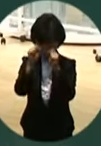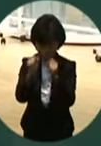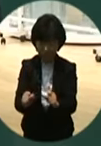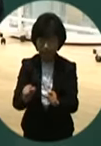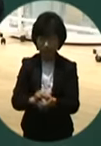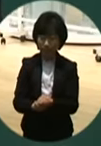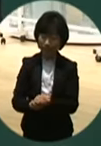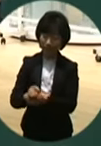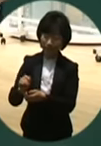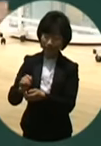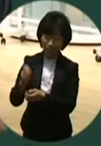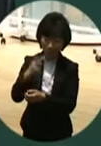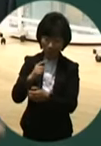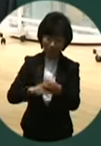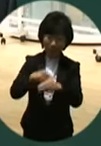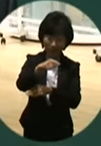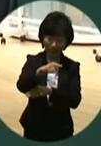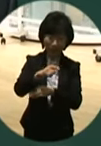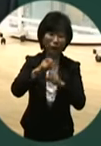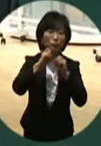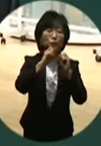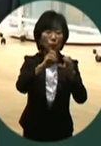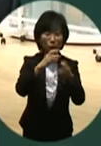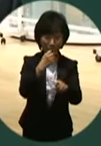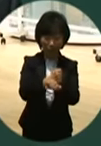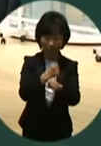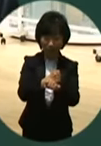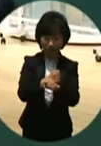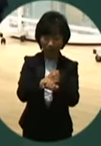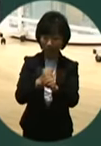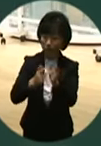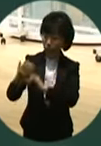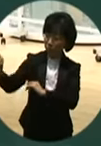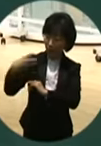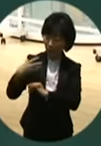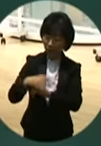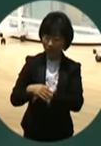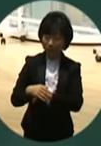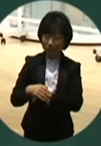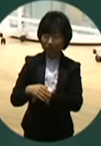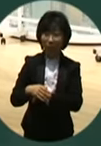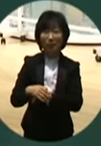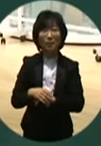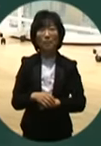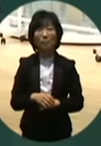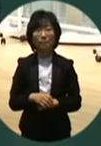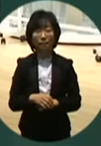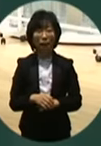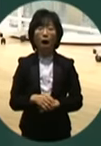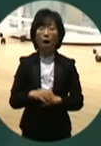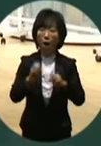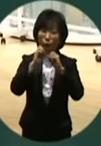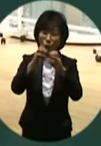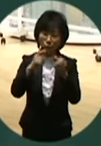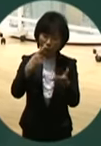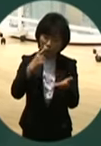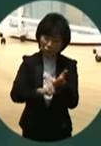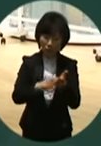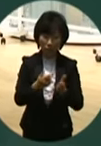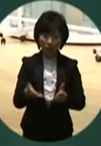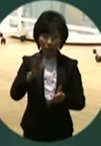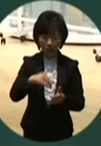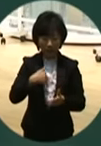건데 또 나가 전도도 하며 그랬잖아요. And then so that you can go out and preach. 전도가 너무 쉬운 건데 나는 그걸 굉장히